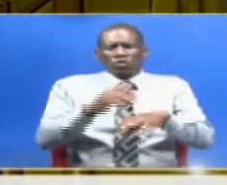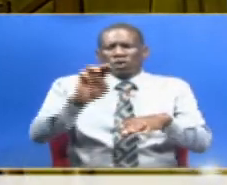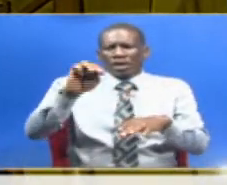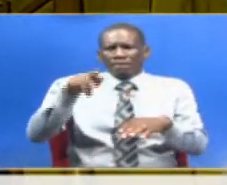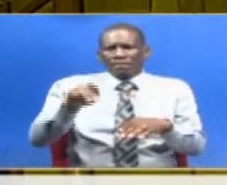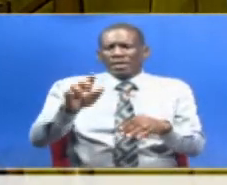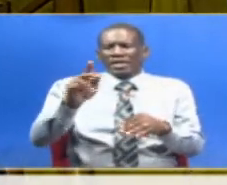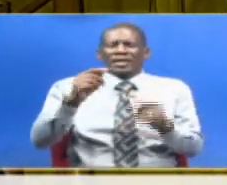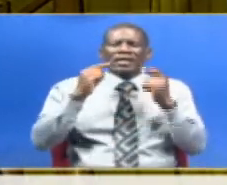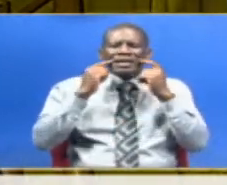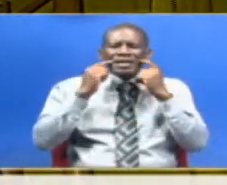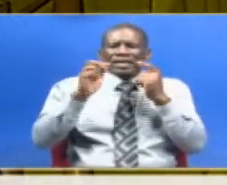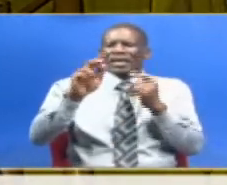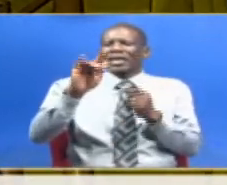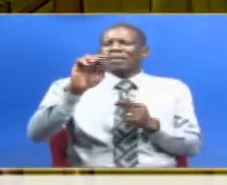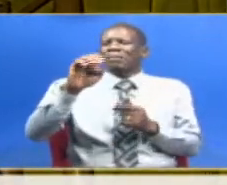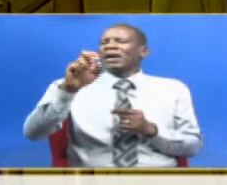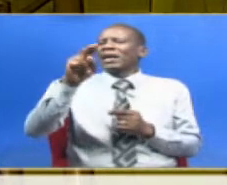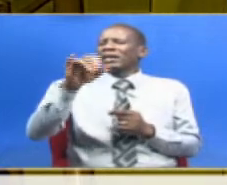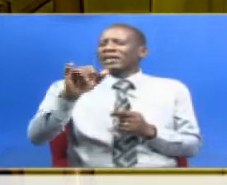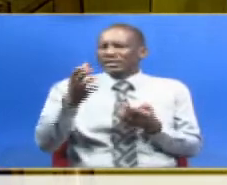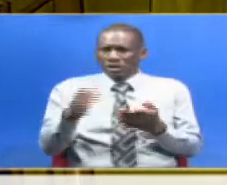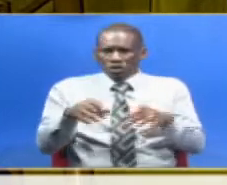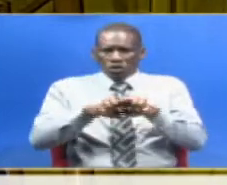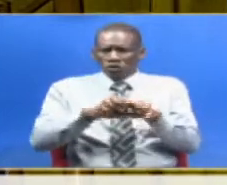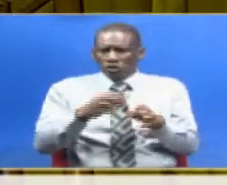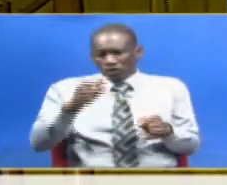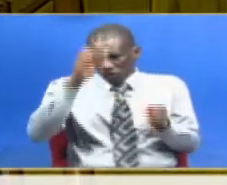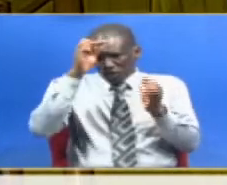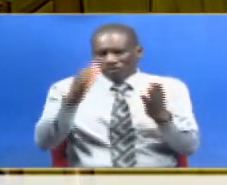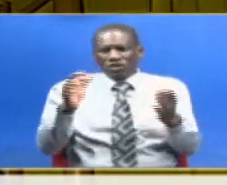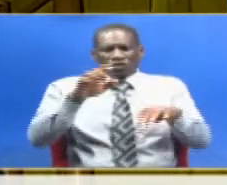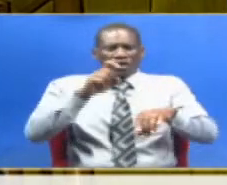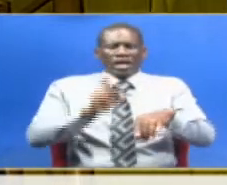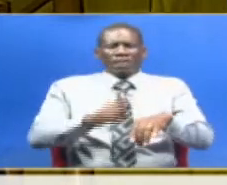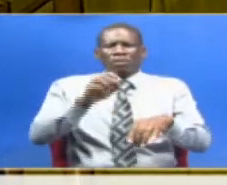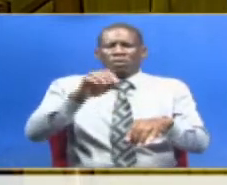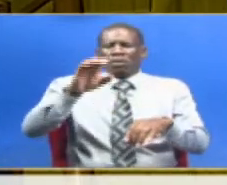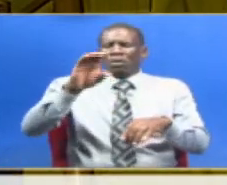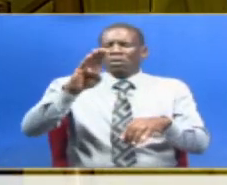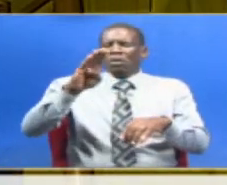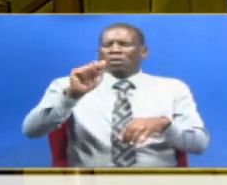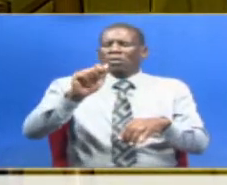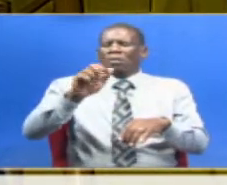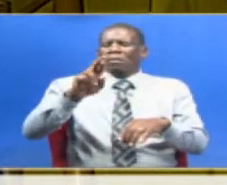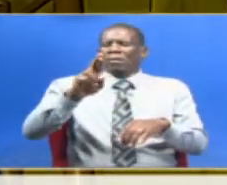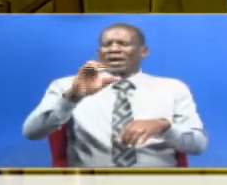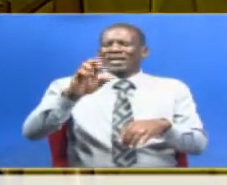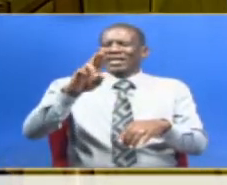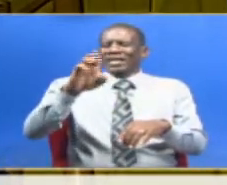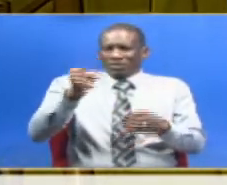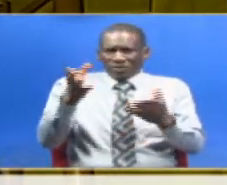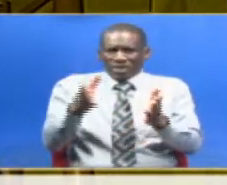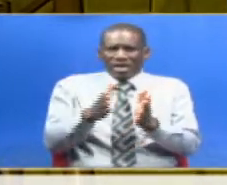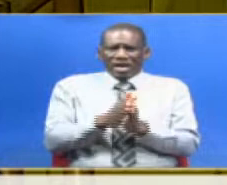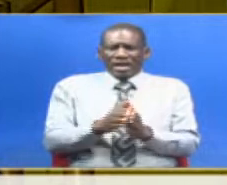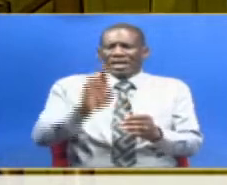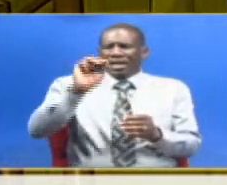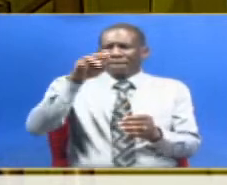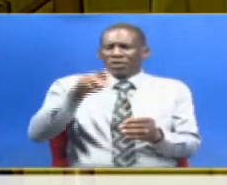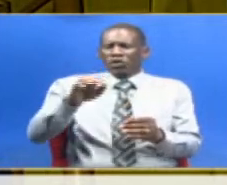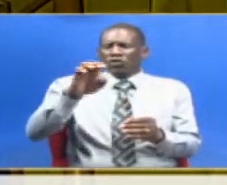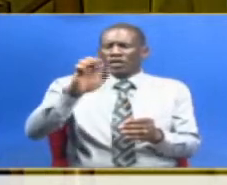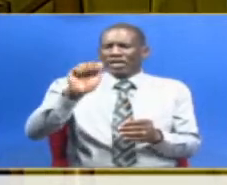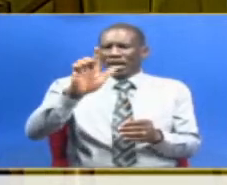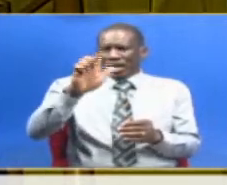wamefika hapa. Pamoja pia niliweza kumuona gavana wa Embu Cecily Mbarire pamoja na mbunge wa Iala Hassan Omar pia ako